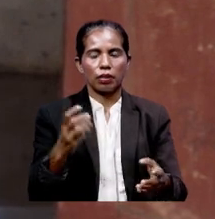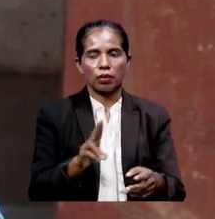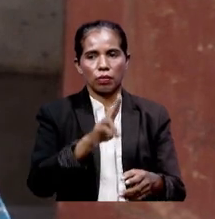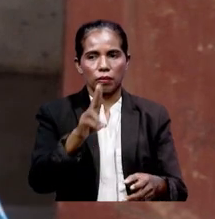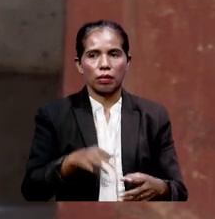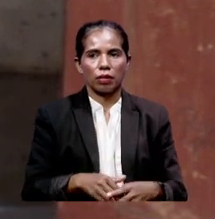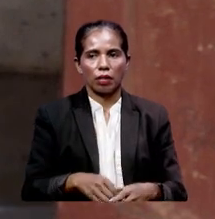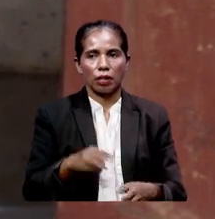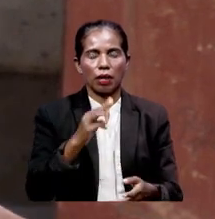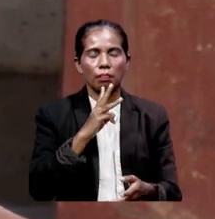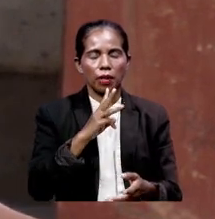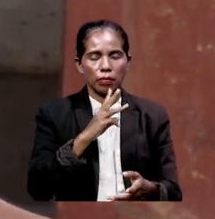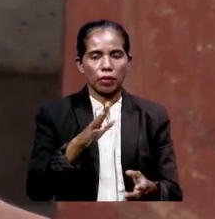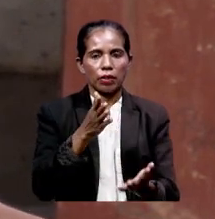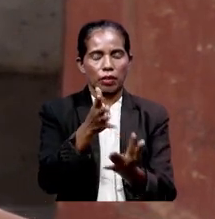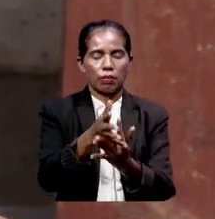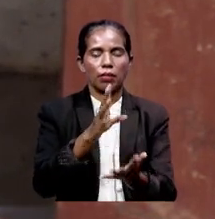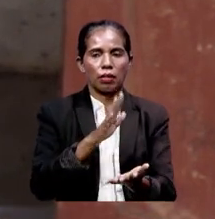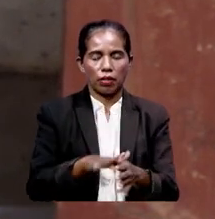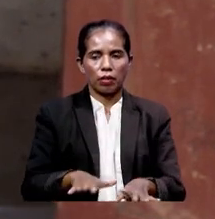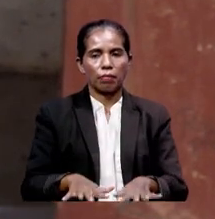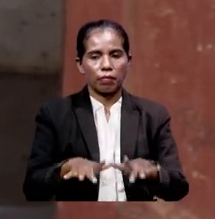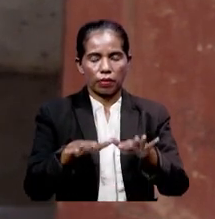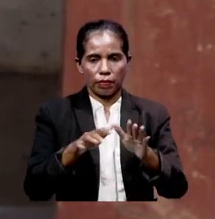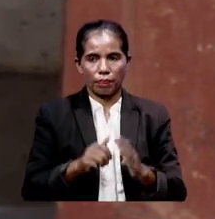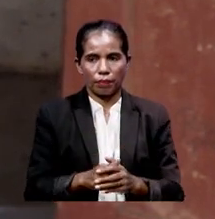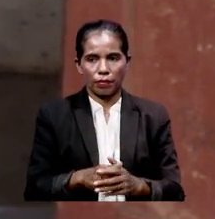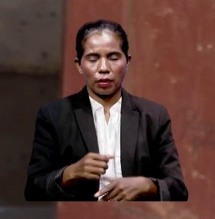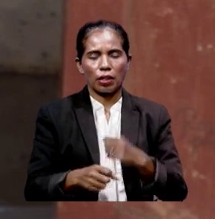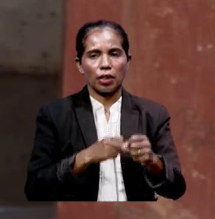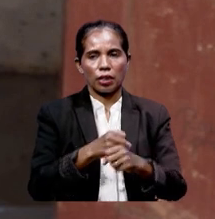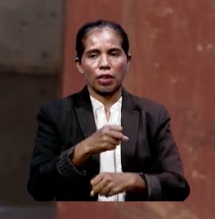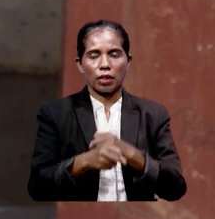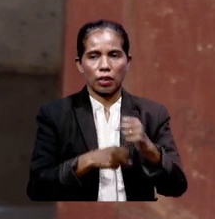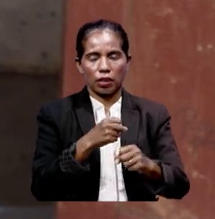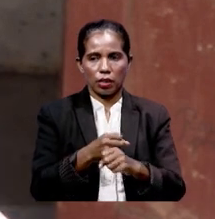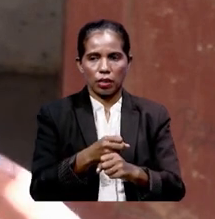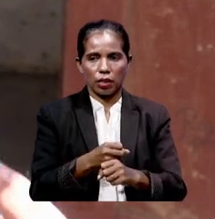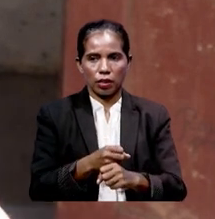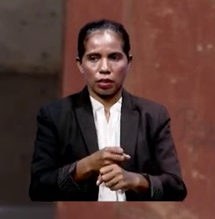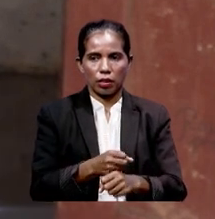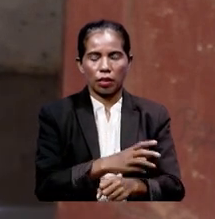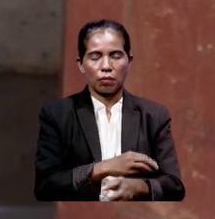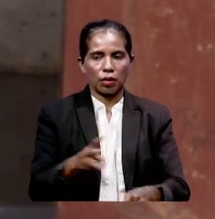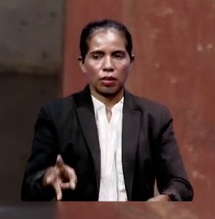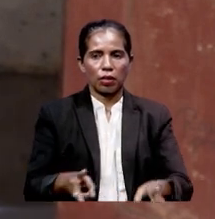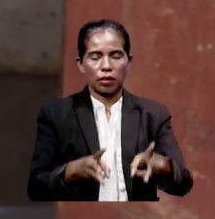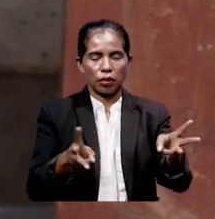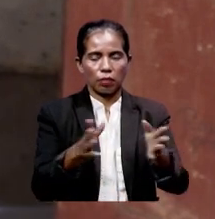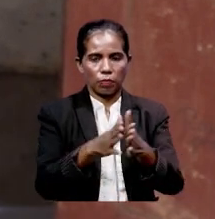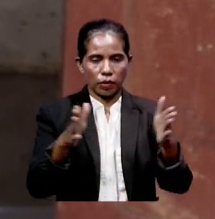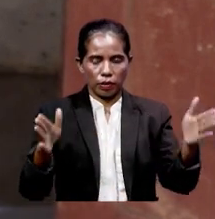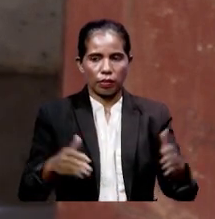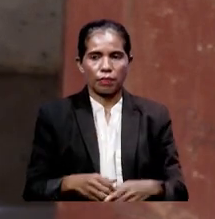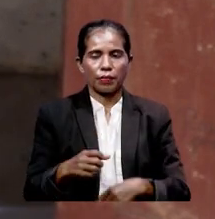ya bemo sena kunela sita saune kondesine tinan tinan mezi impak nene baleta ide straran ya baleta bot ne